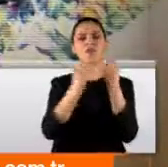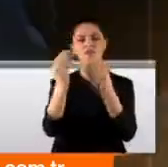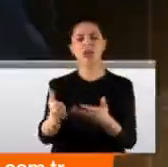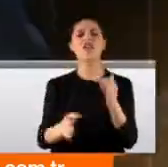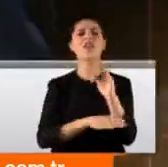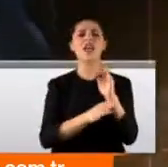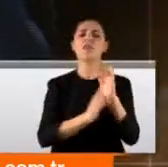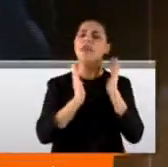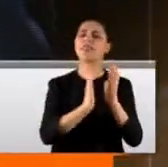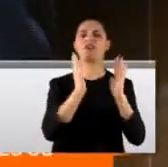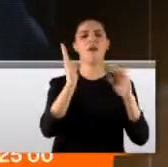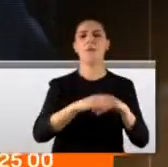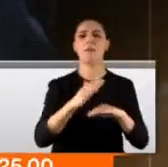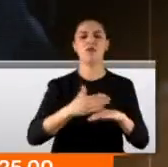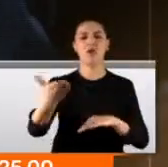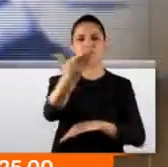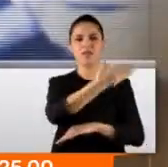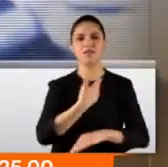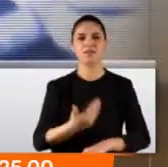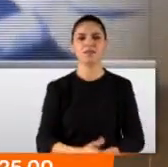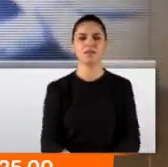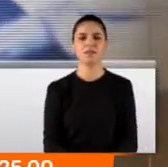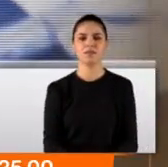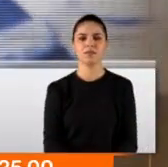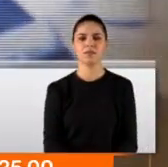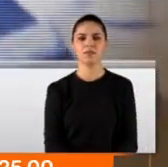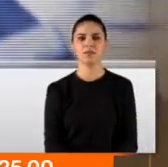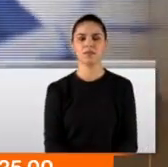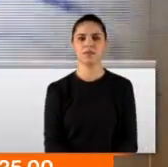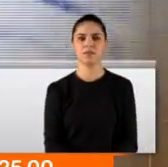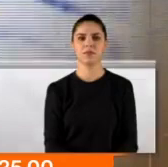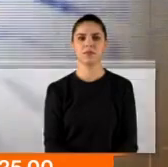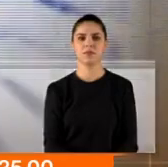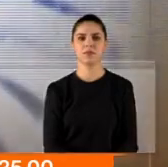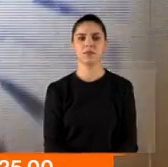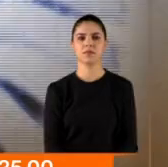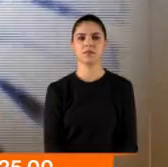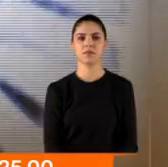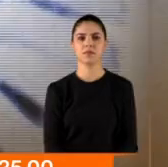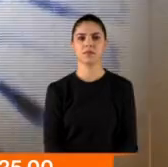devam edeceğiz. Çok seneler geçti, dönen yok seferin.